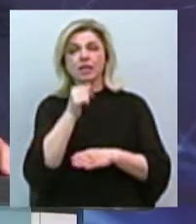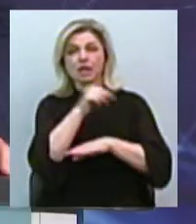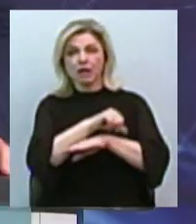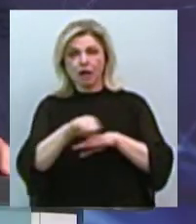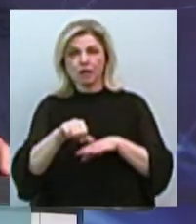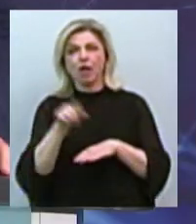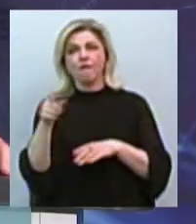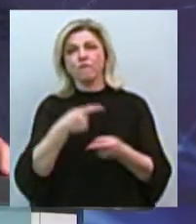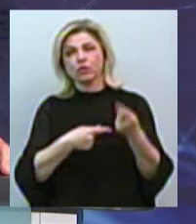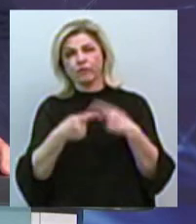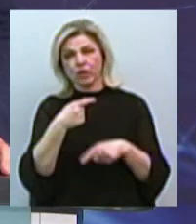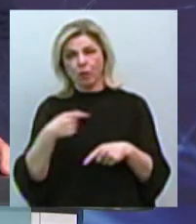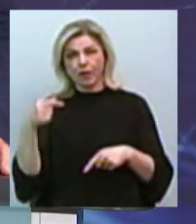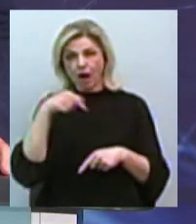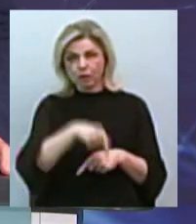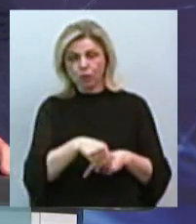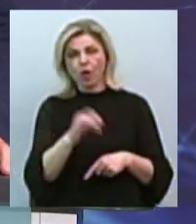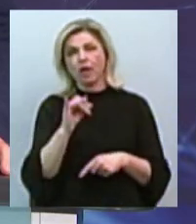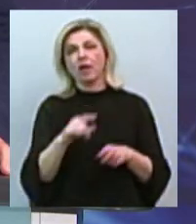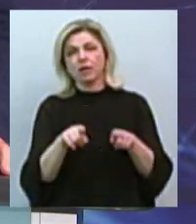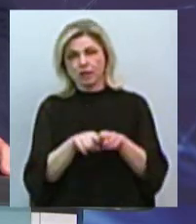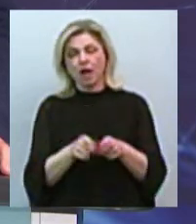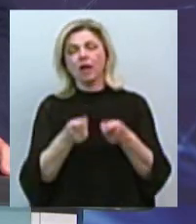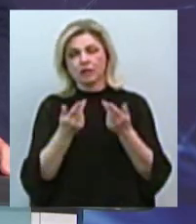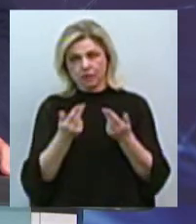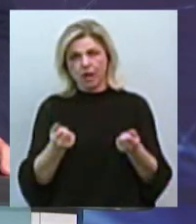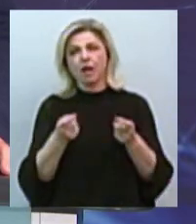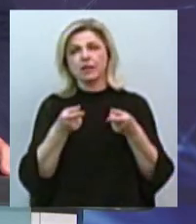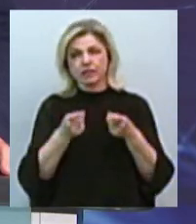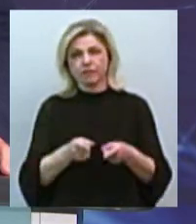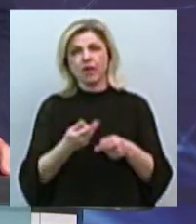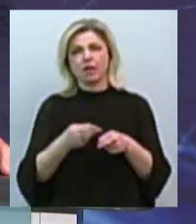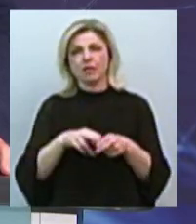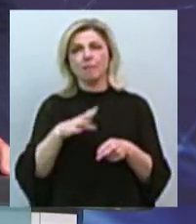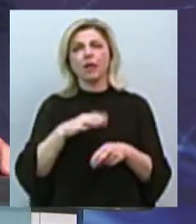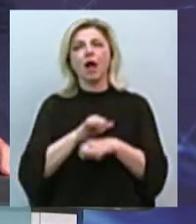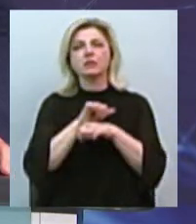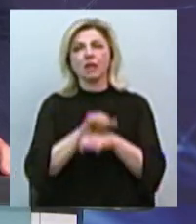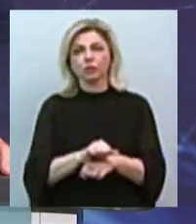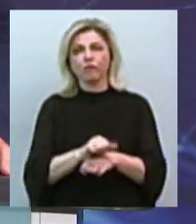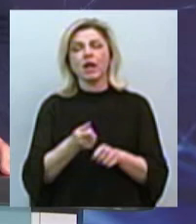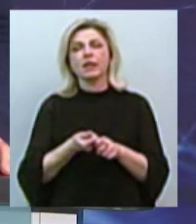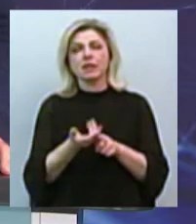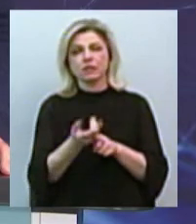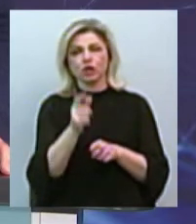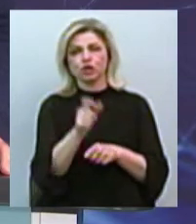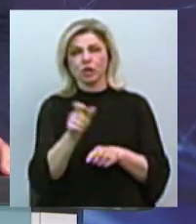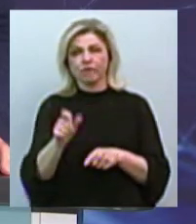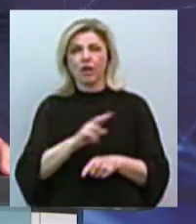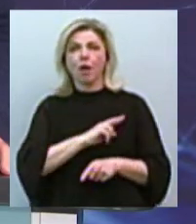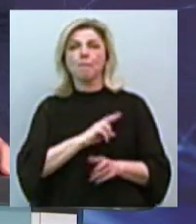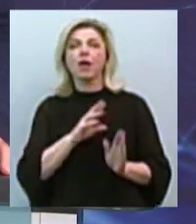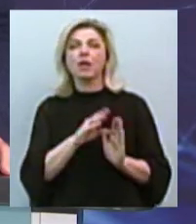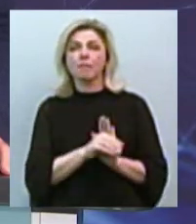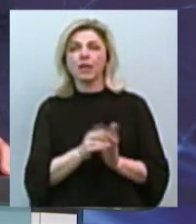возвращались обратно. И таким образом, да, действительно, это было остановлено. Несколько человек погибло трагически